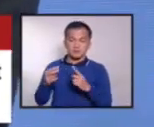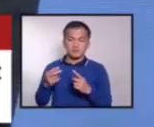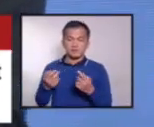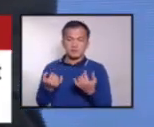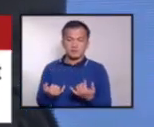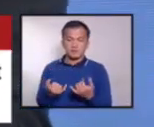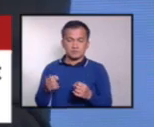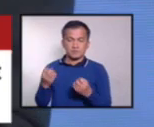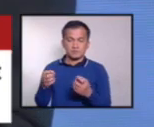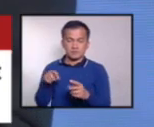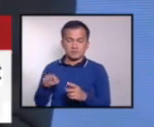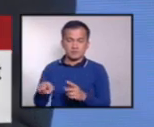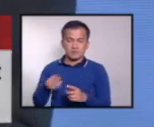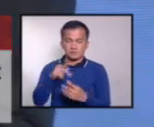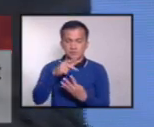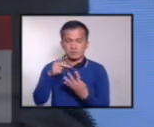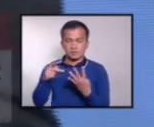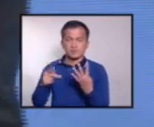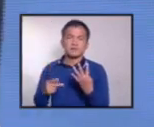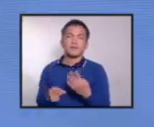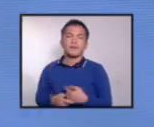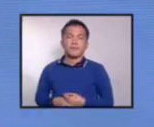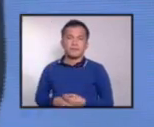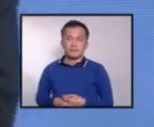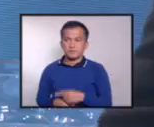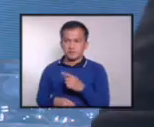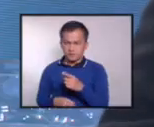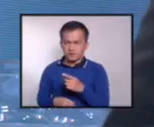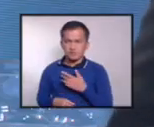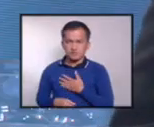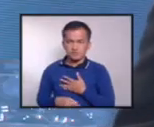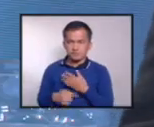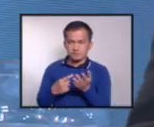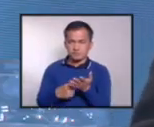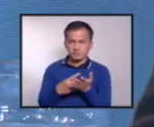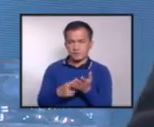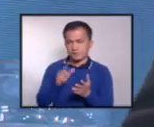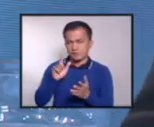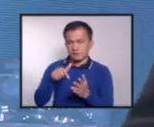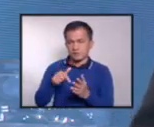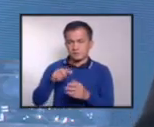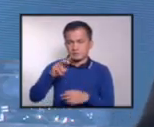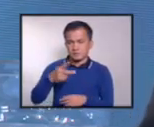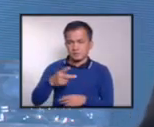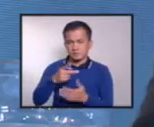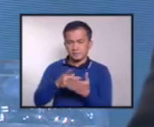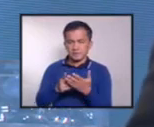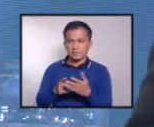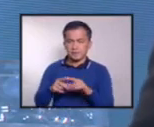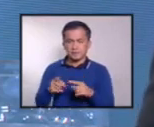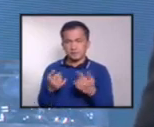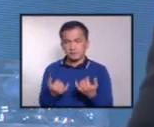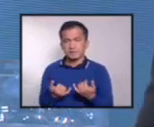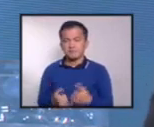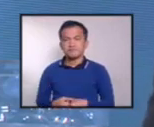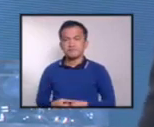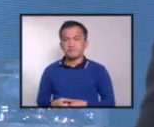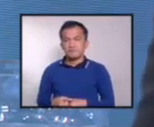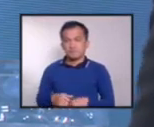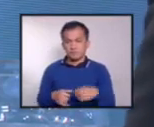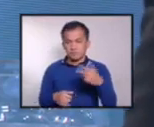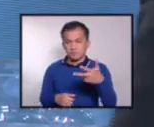karamihan doon sa 4Ps. Yan ang gusto kong talakayin mamaya sa pangalawang bahagi. Pero for now, your